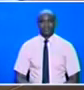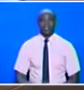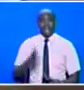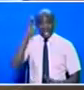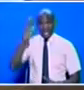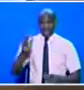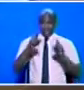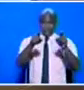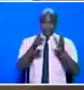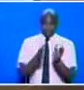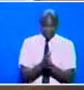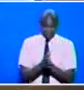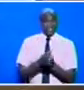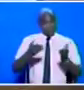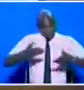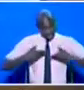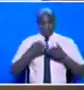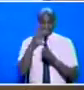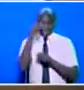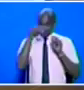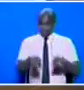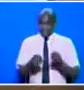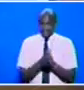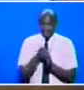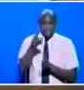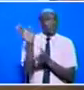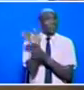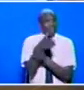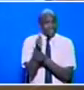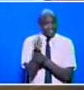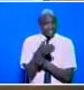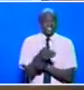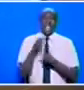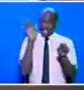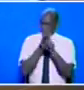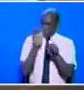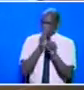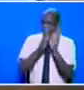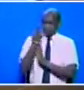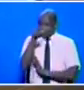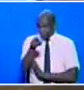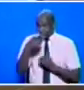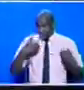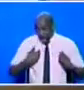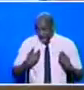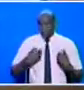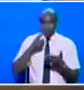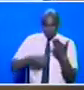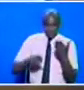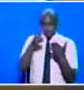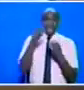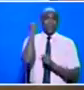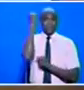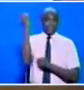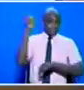Hujambo mtazamaji, karibu kwa taarifa za KTN Leo siku hii ya Alhamisi. Kuna mengi ambayo tumekuandalia ikiwa ni siku ya siasa